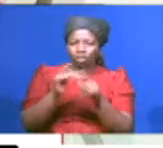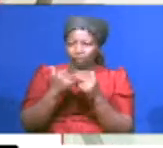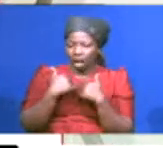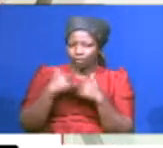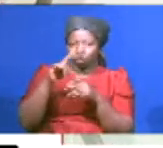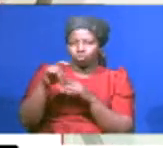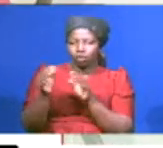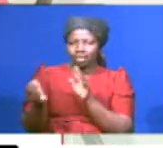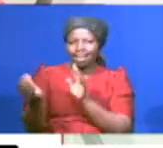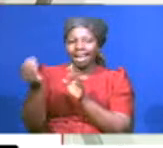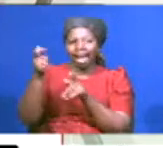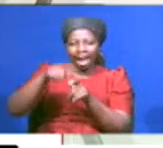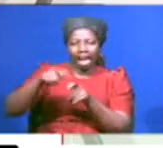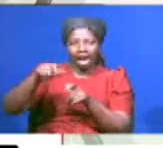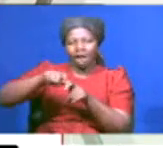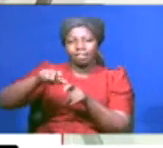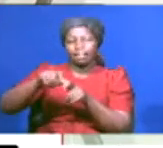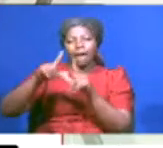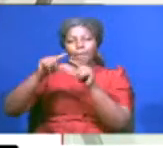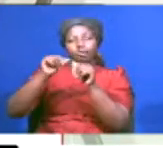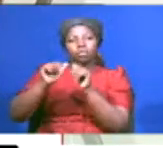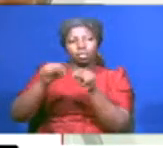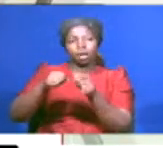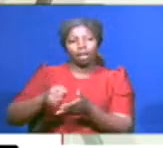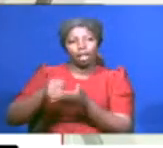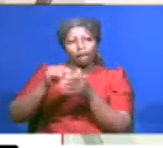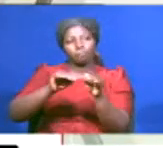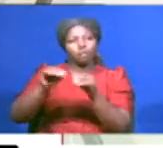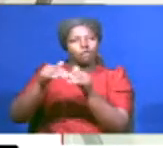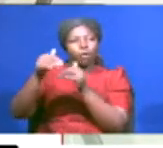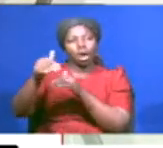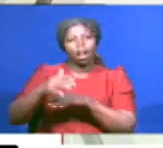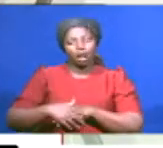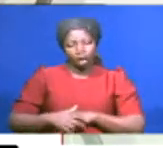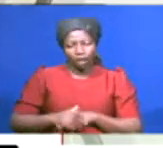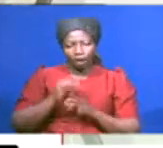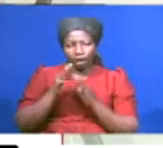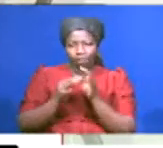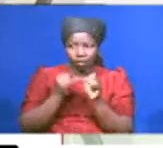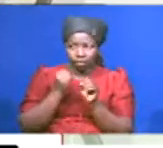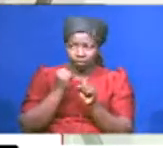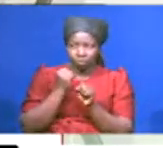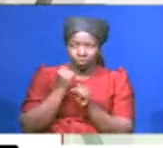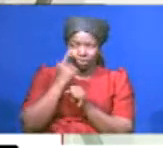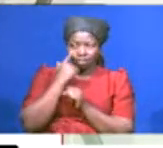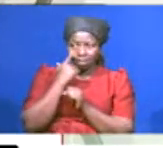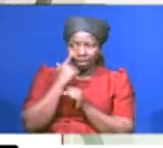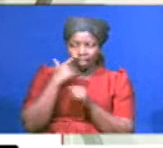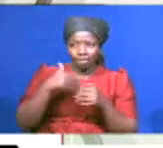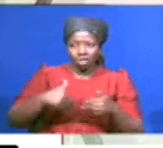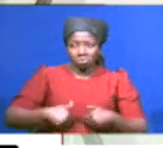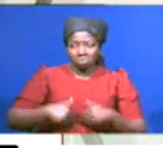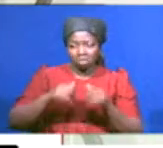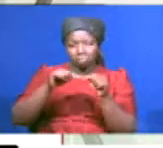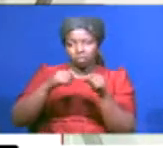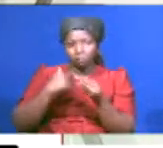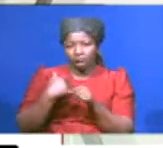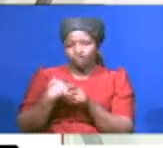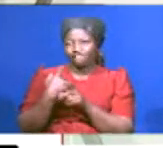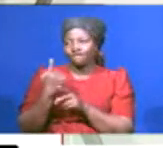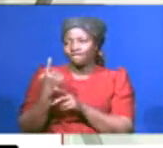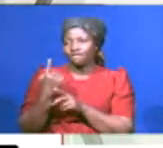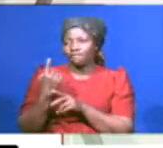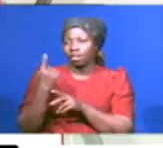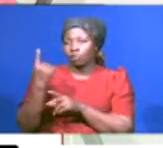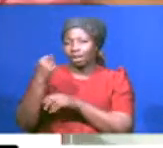Yeah. Ambayo itaweza kuwasaidia na kuendeleza mbele. Kwa sababu unaweza kuona kama hao vijana anaweza kuwa ana nyimbo kama kwa mwaka mmoja ana nyimbo